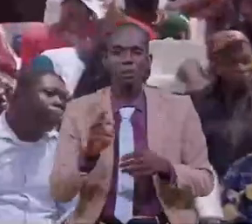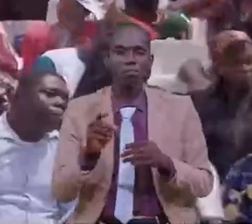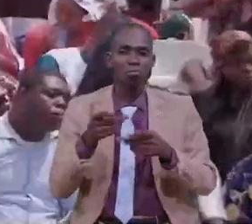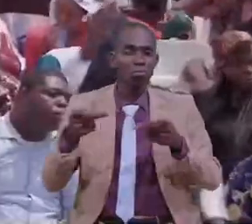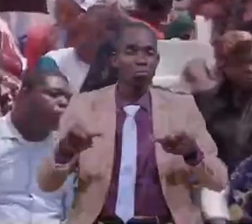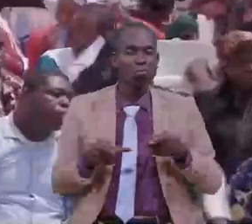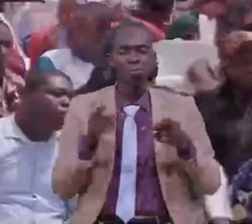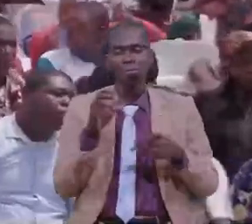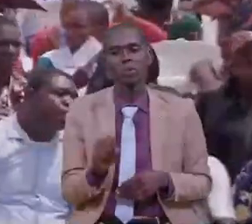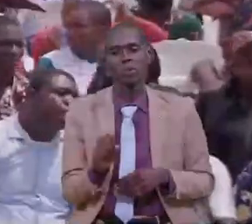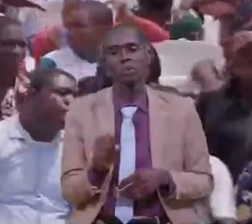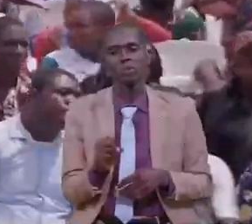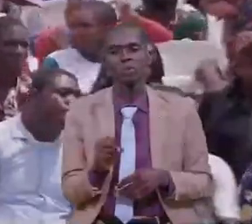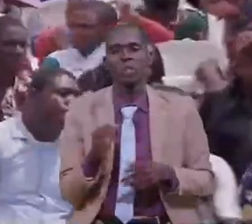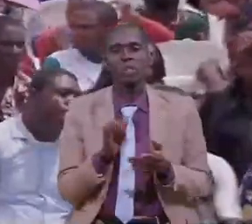Et de toutes les provinces.